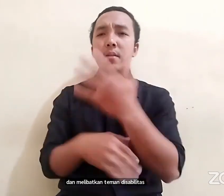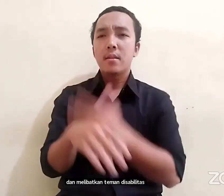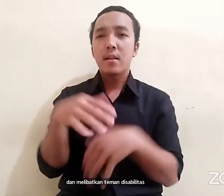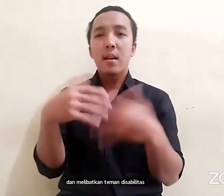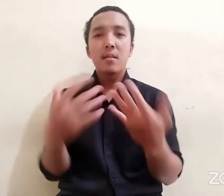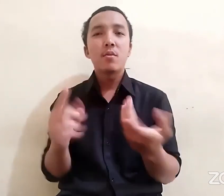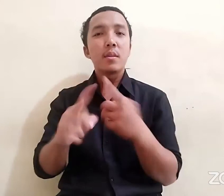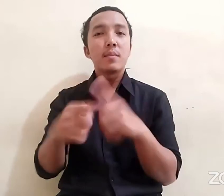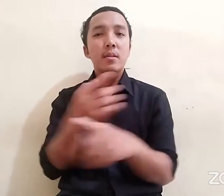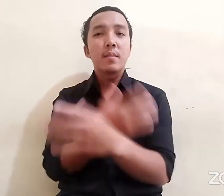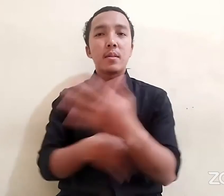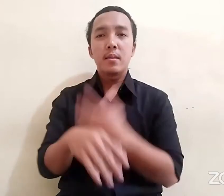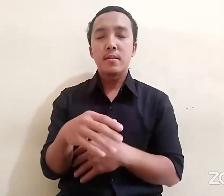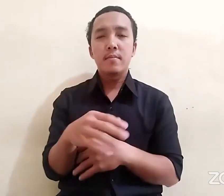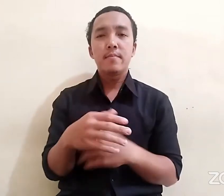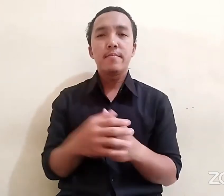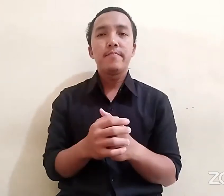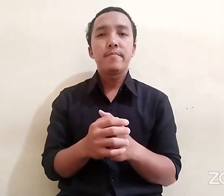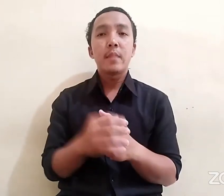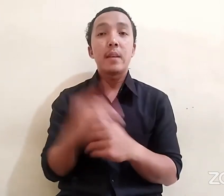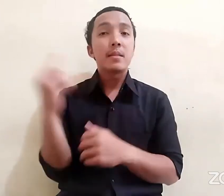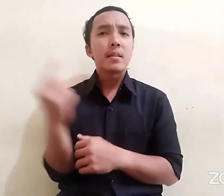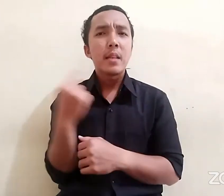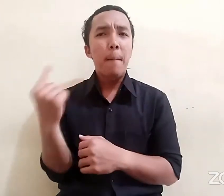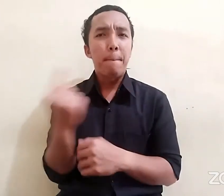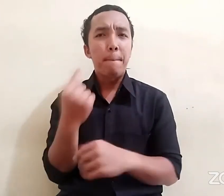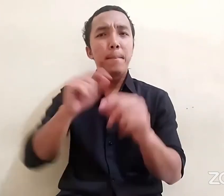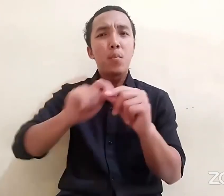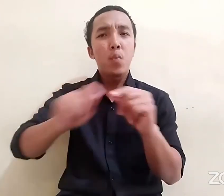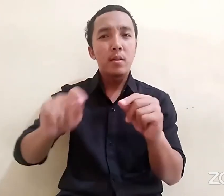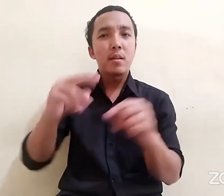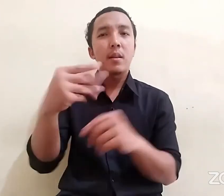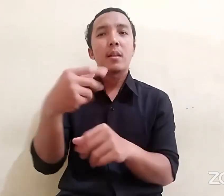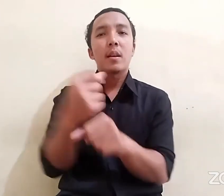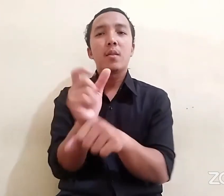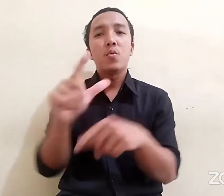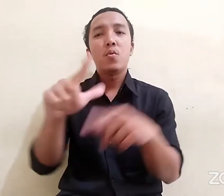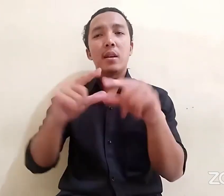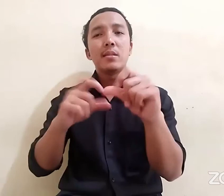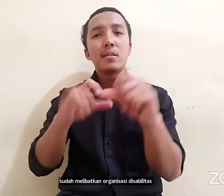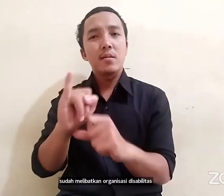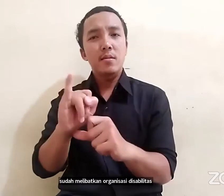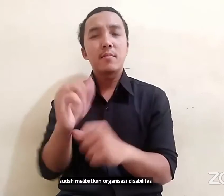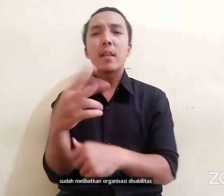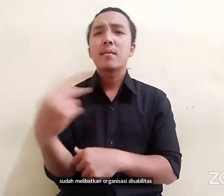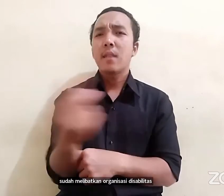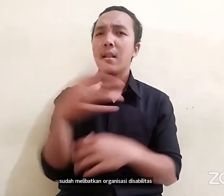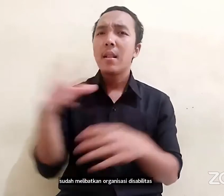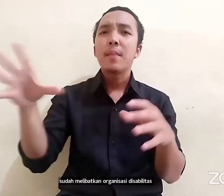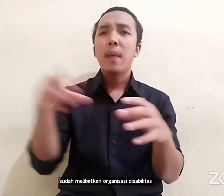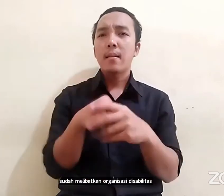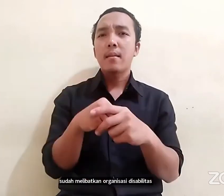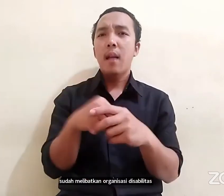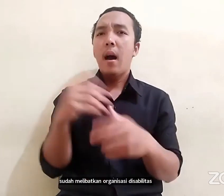di setiap pembuatan regulasi, kita juga terlibat aktif di sini. Ini menunjukkan bahwa